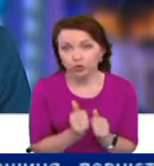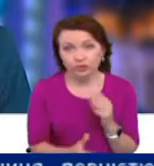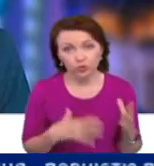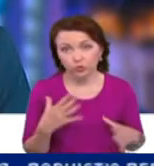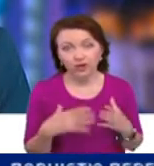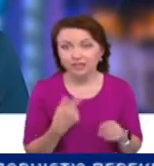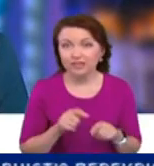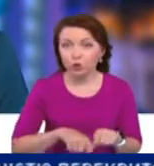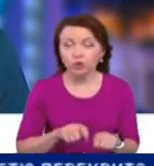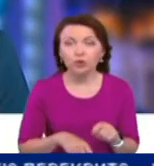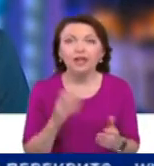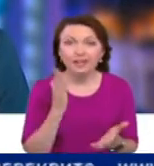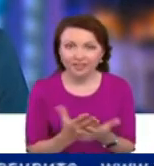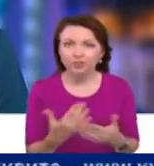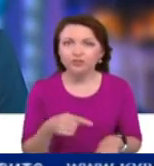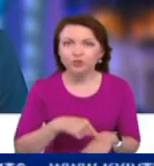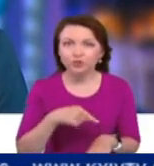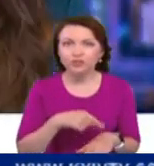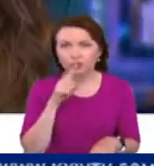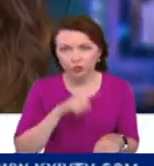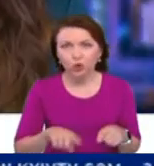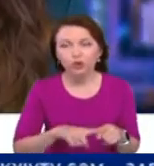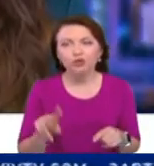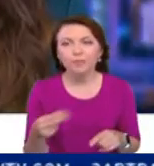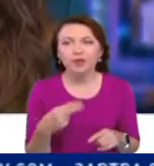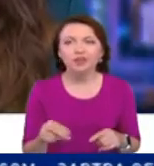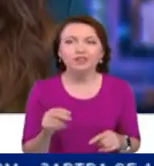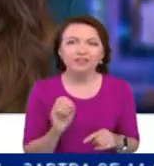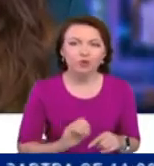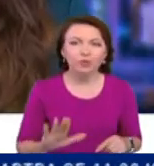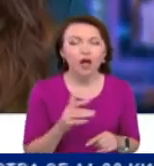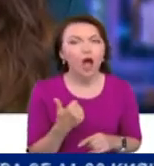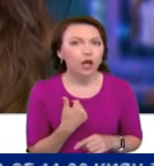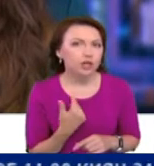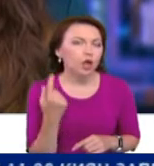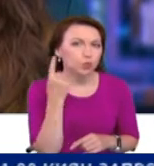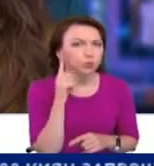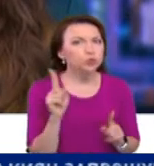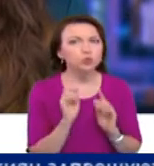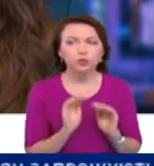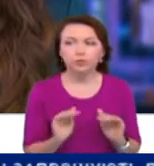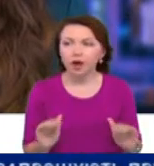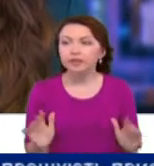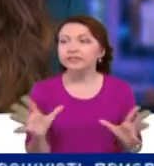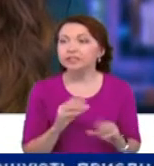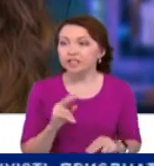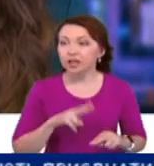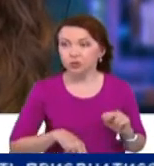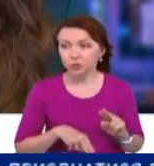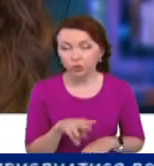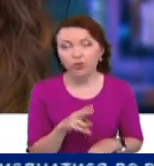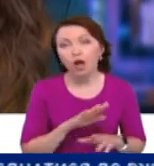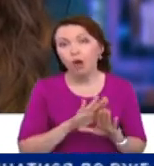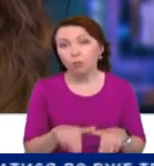правда? Є вже оце відчуття, що скоро чемпіонат Європи? Ну, я думаю, що ребята всі настроєні. Ми